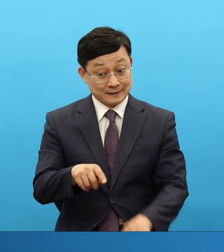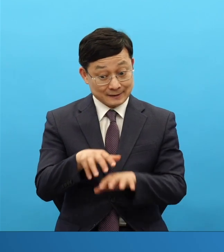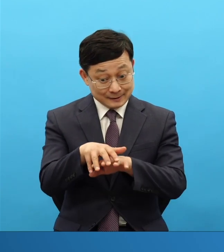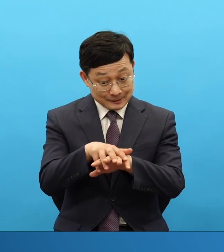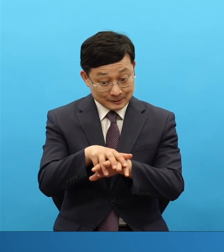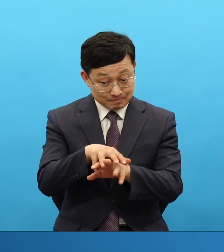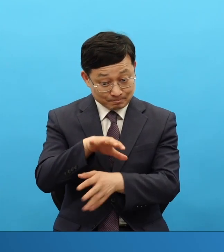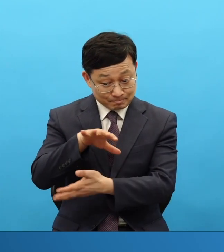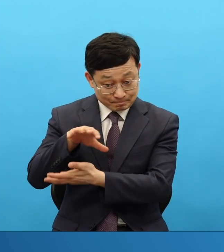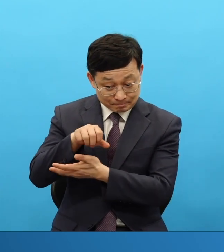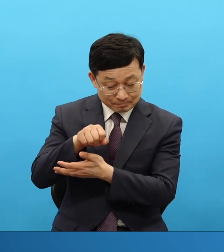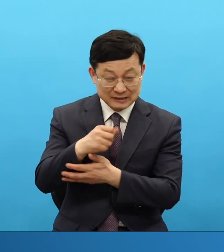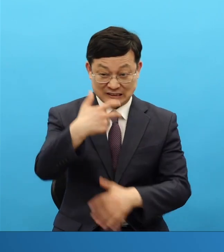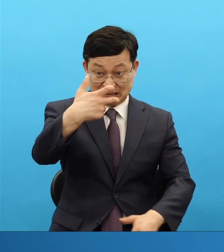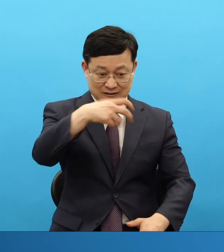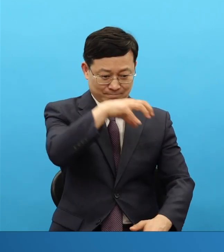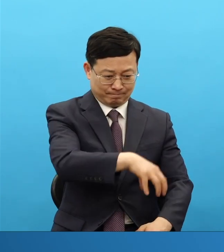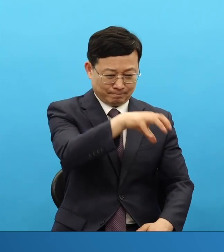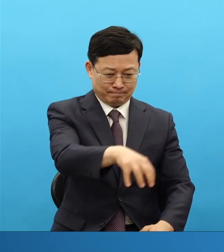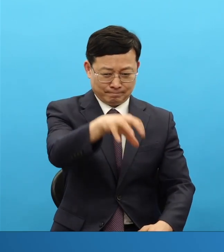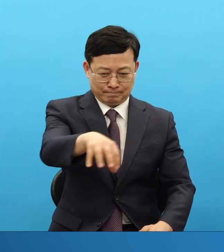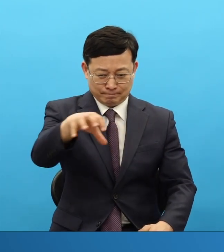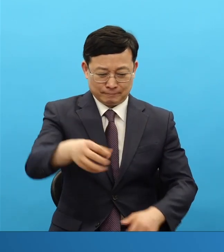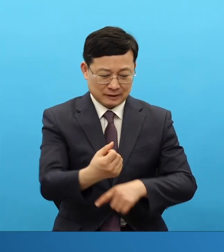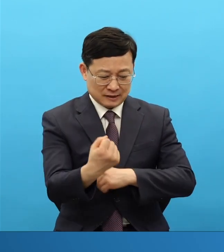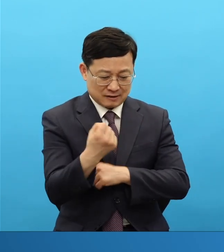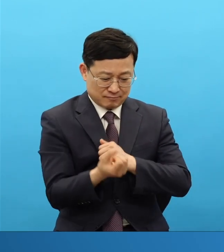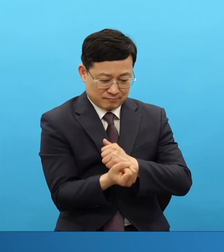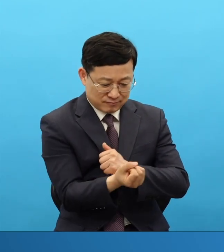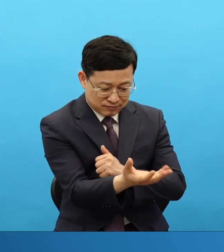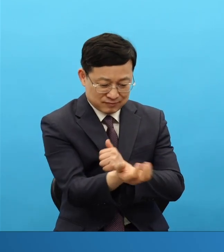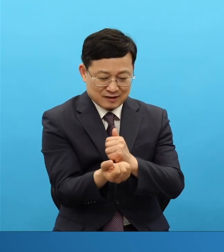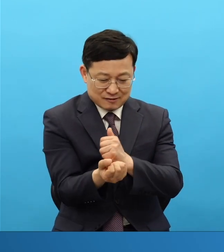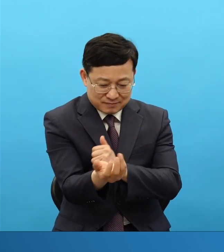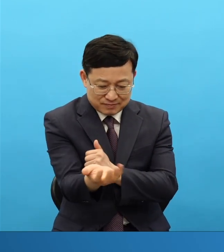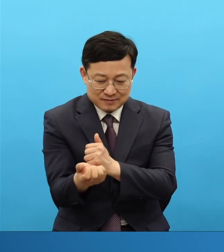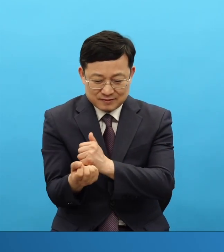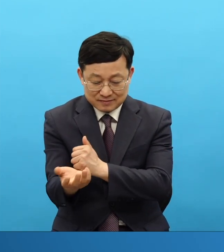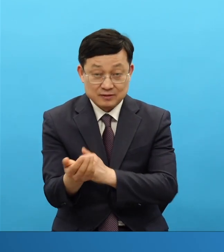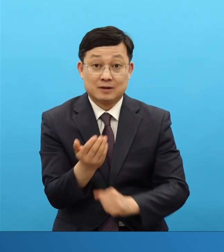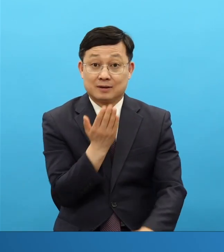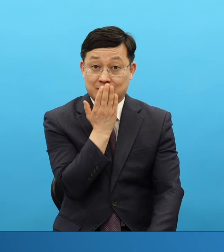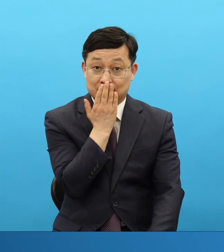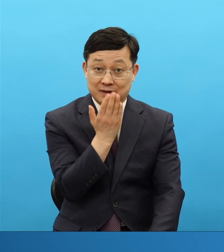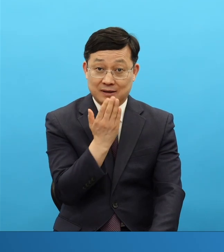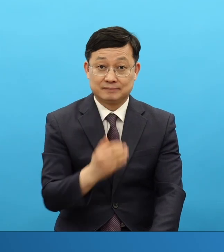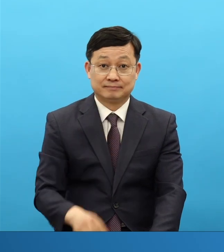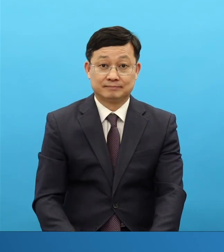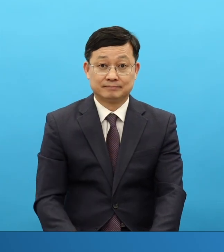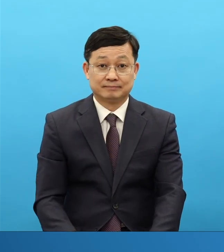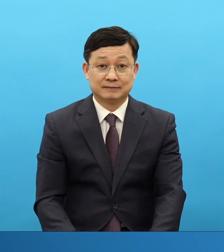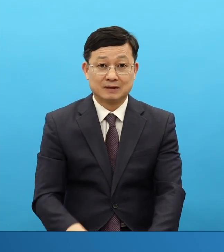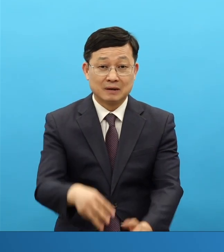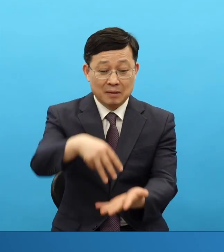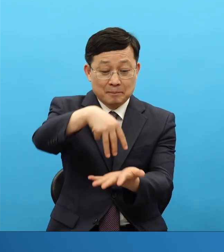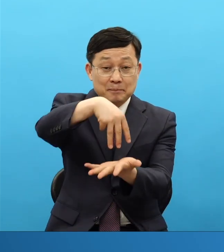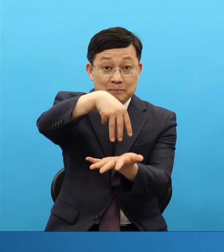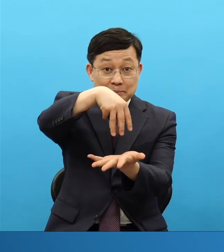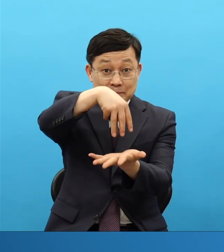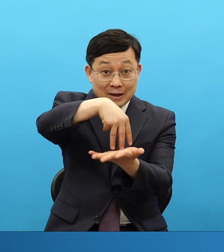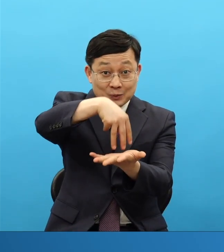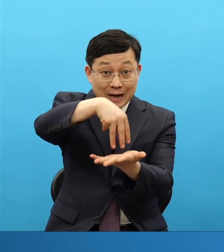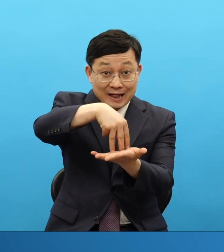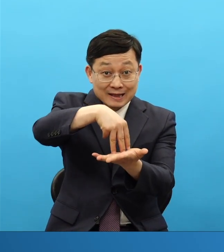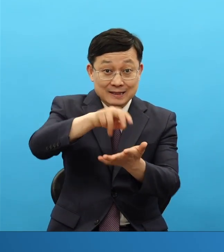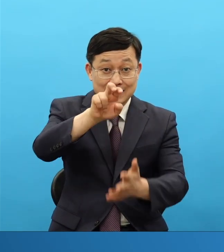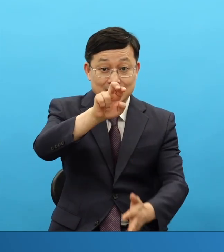And with 줘라. this, at the very least, 갑니다. influence 70 places, and you'll be able to do that. 지금 맥도날드 같은 데는요, 전 세계 영향을 줍니다. And